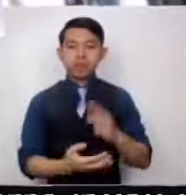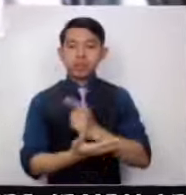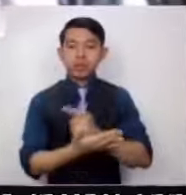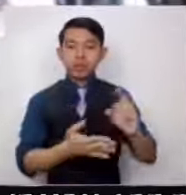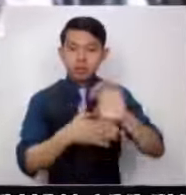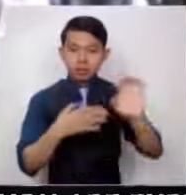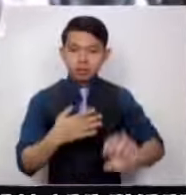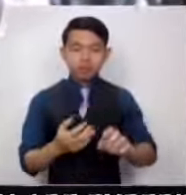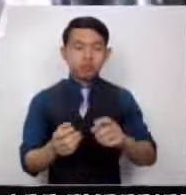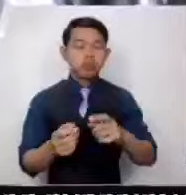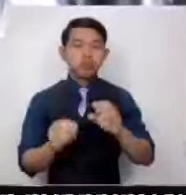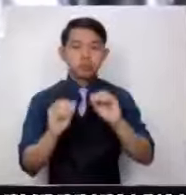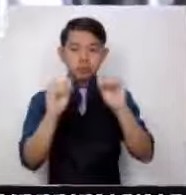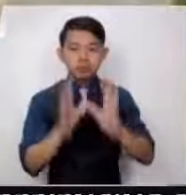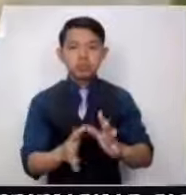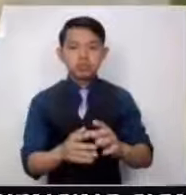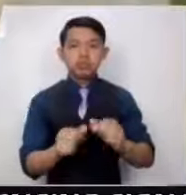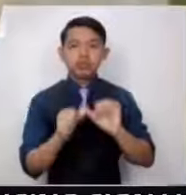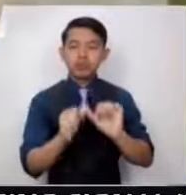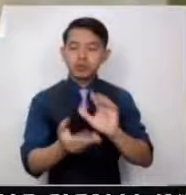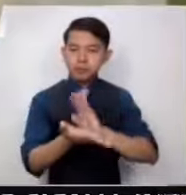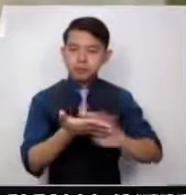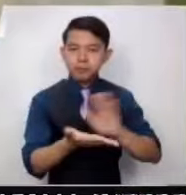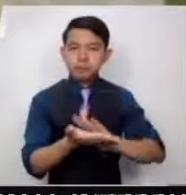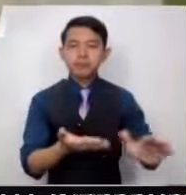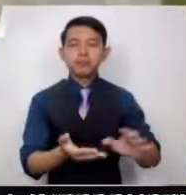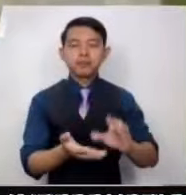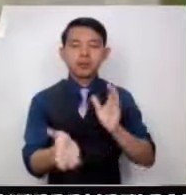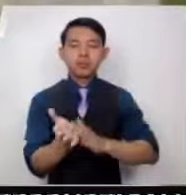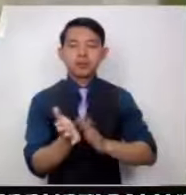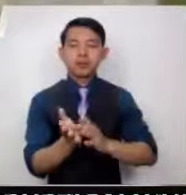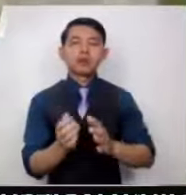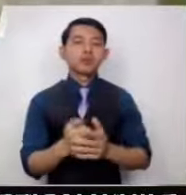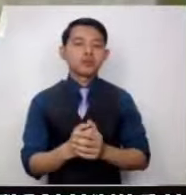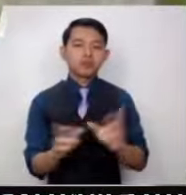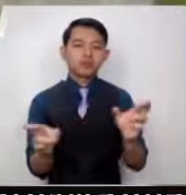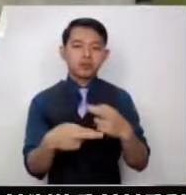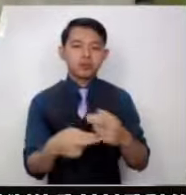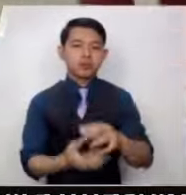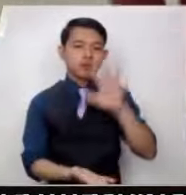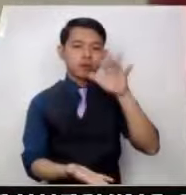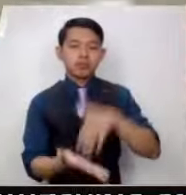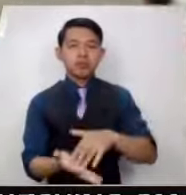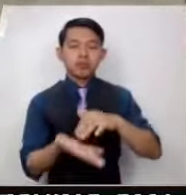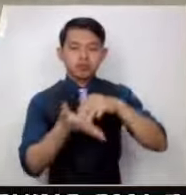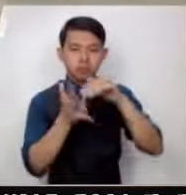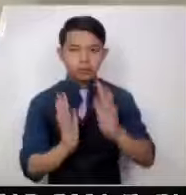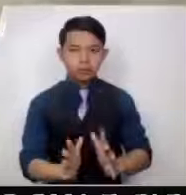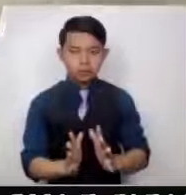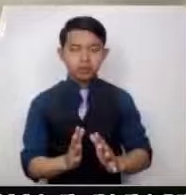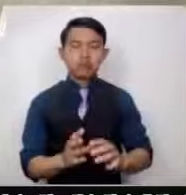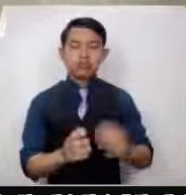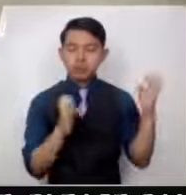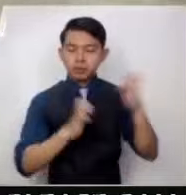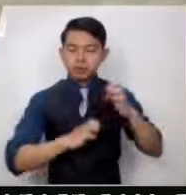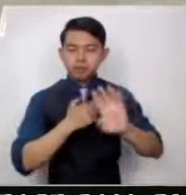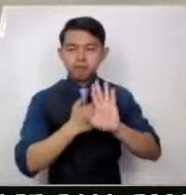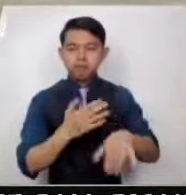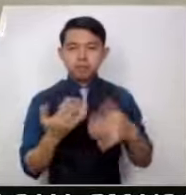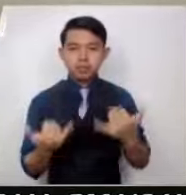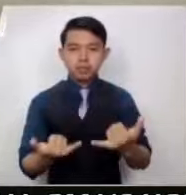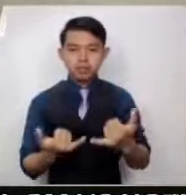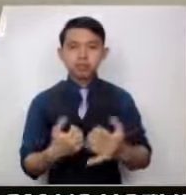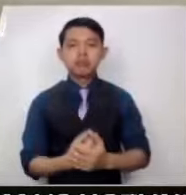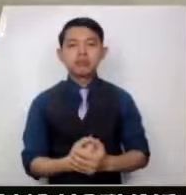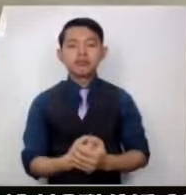mga silid-aralan. Mahigit 5,000 na estudyante ang inaasahang magbabalik eskwela ngayong araw. Tumasumano ang enrollment